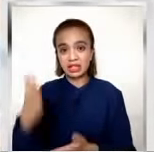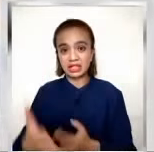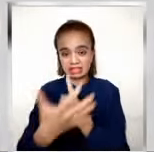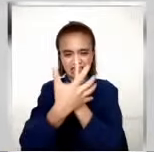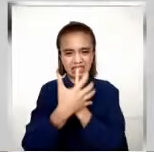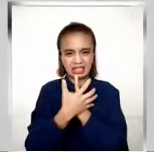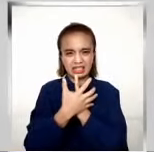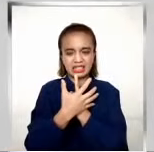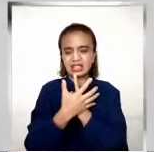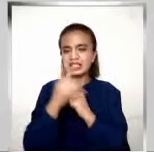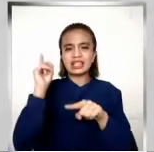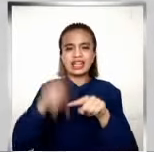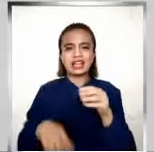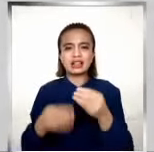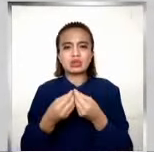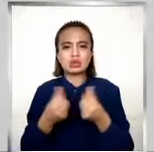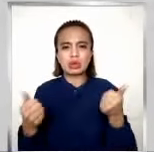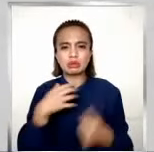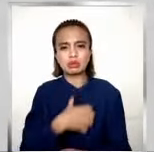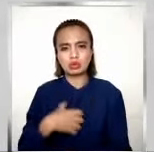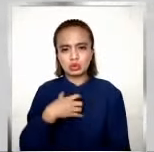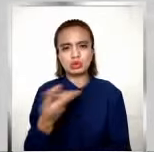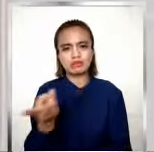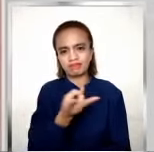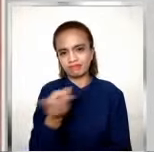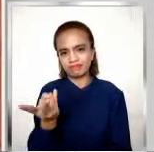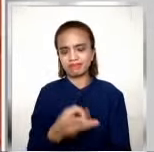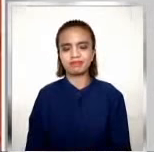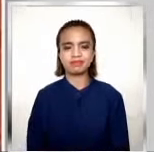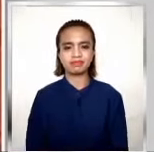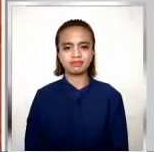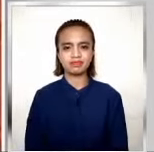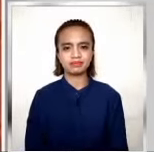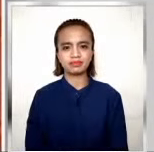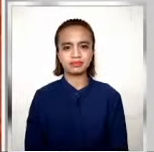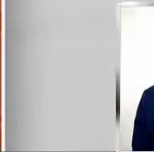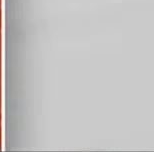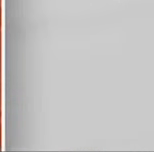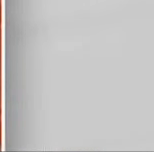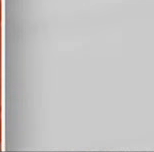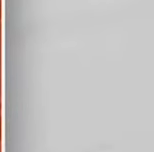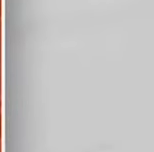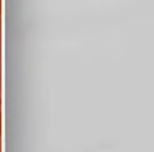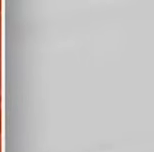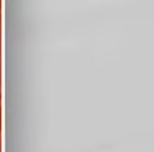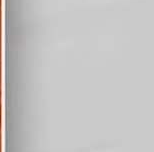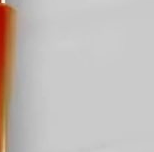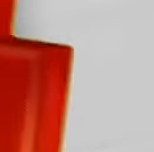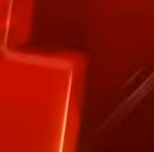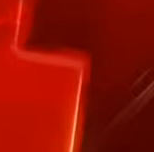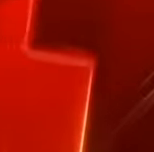reklamo ng dalawang panig. Chino Gaston, nakatutok, 24 Oras.